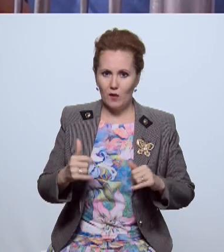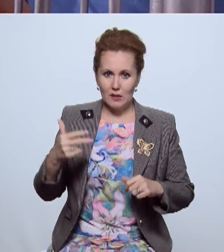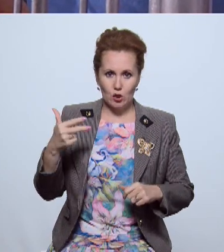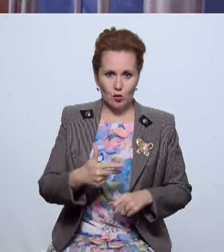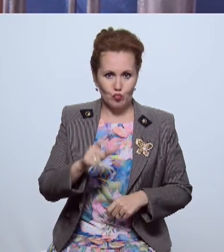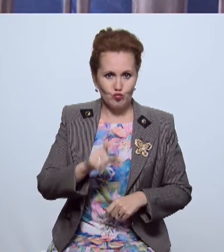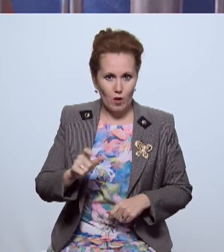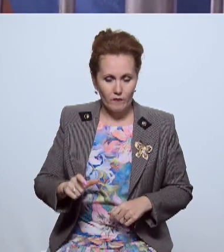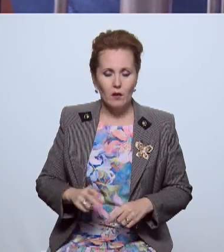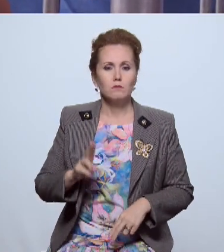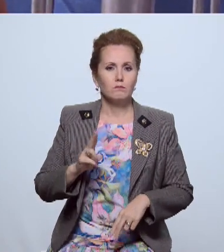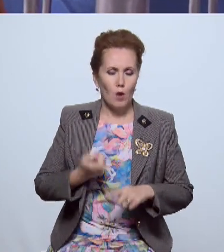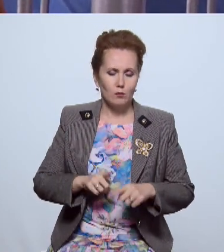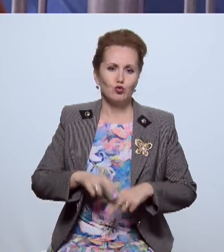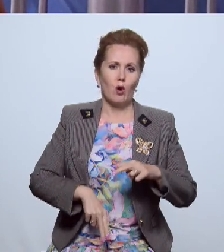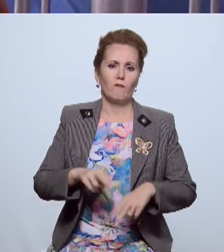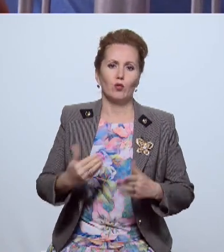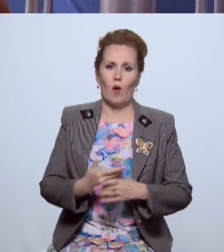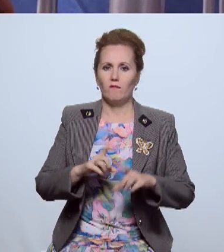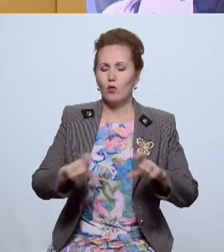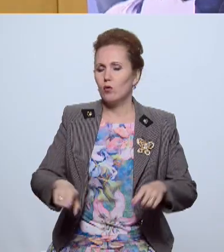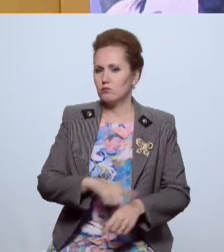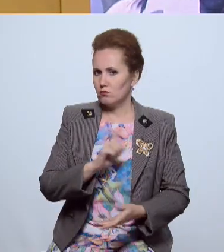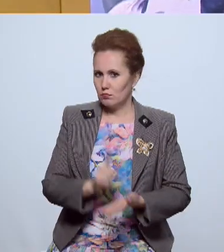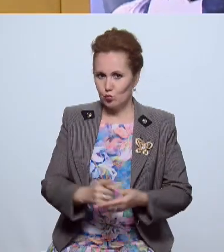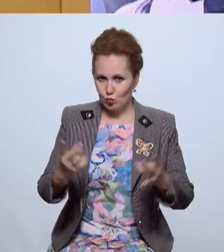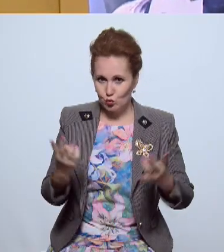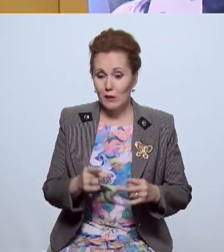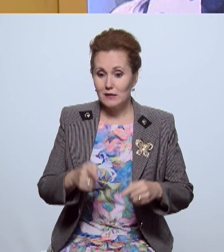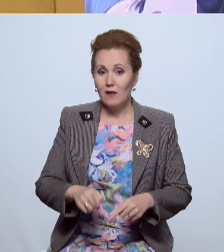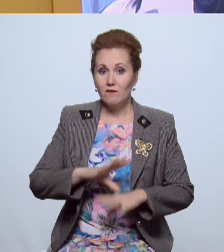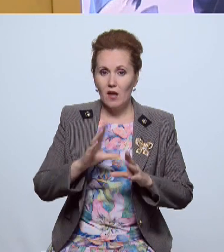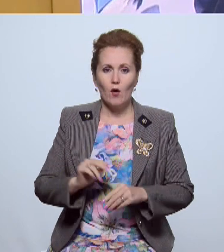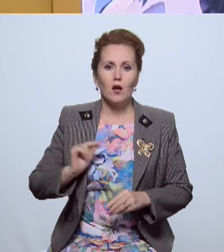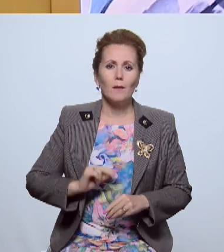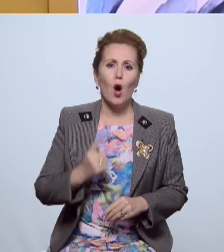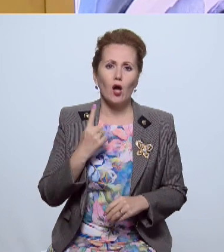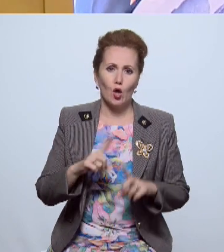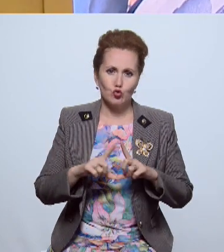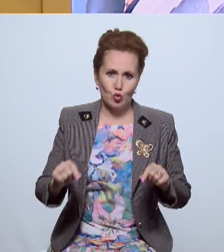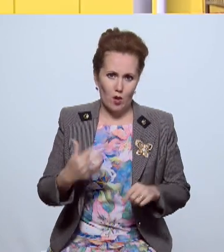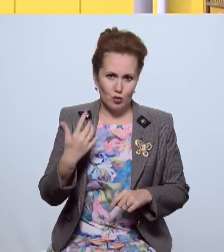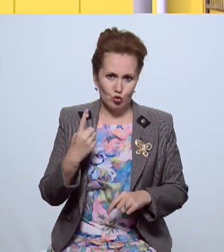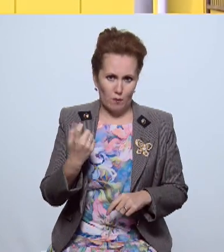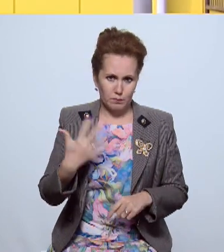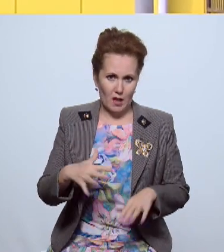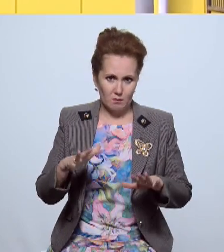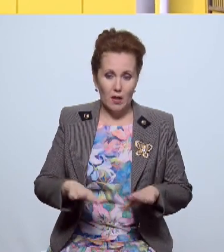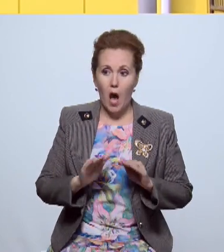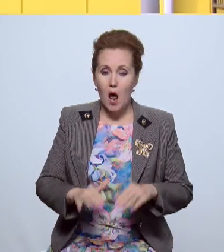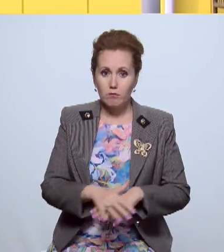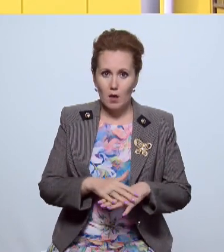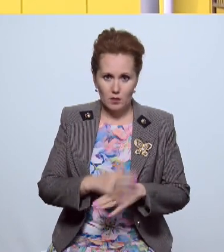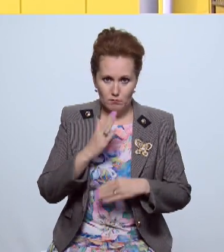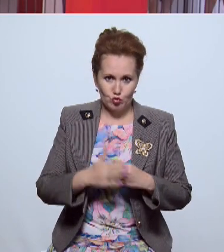Поэтому строительство новой школы в деревне Хохряки – необходимость. Сейчас здесь работает всего одна школа на 150 мест, а учеников в ней